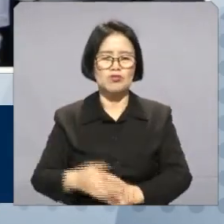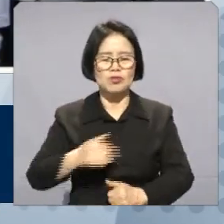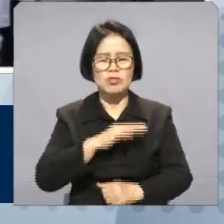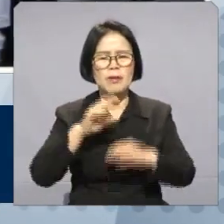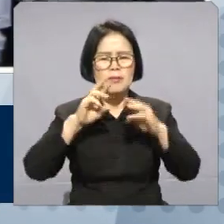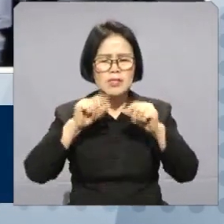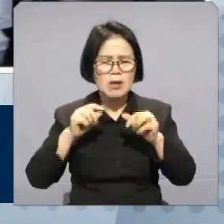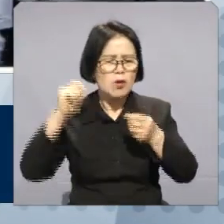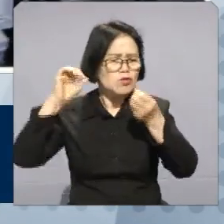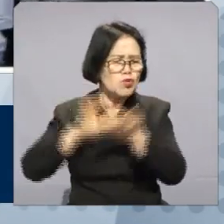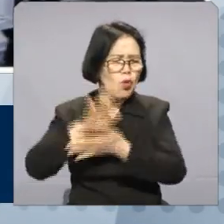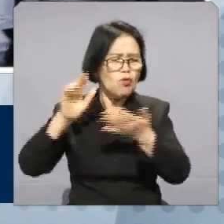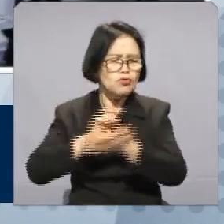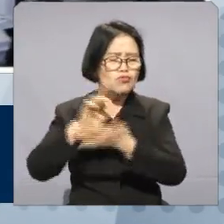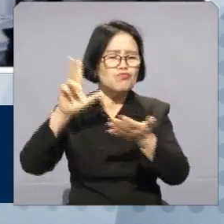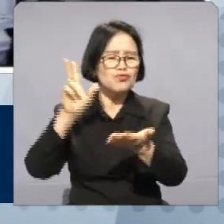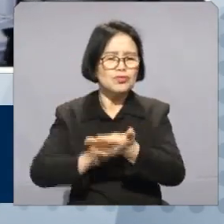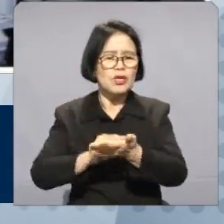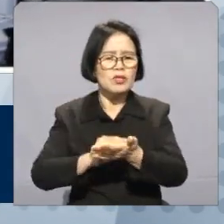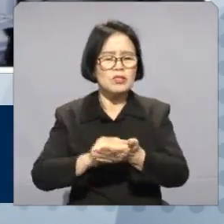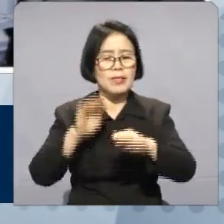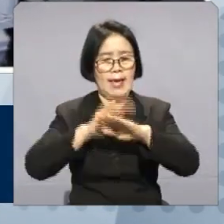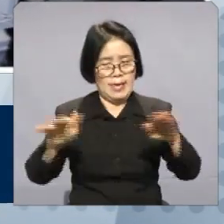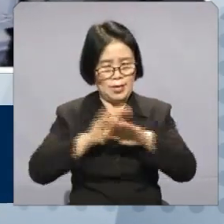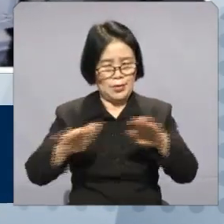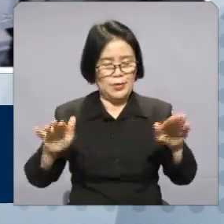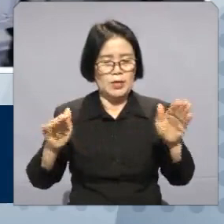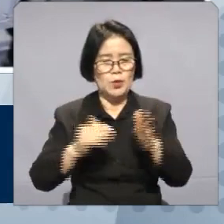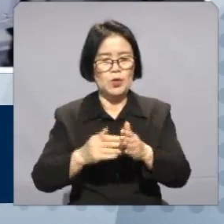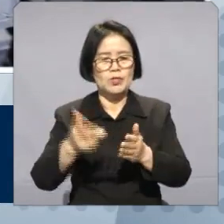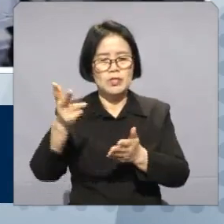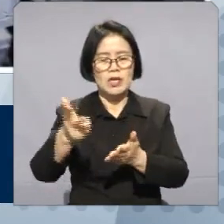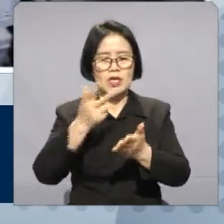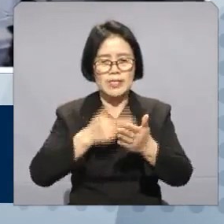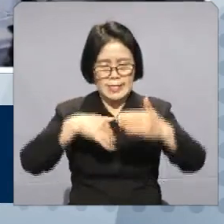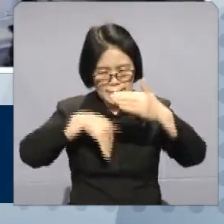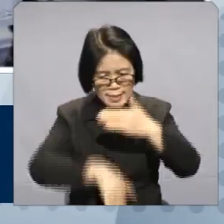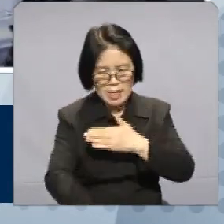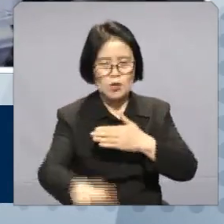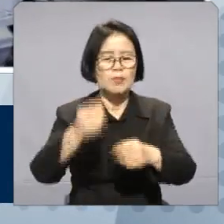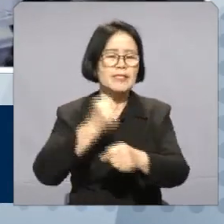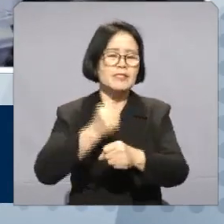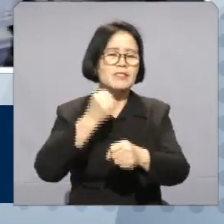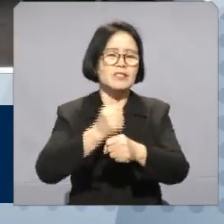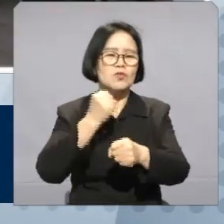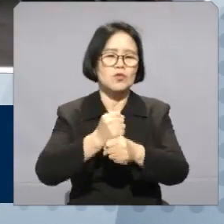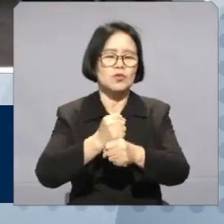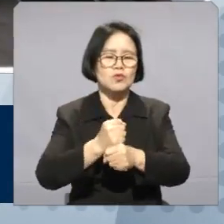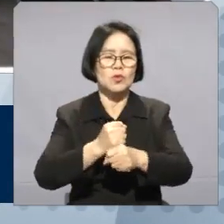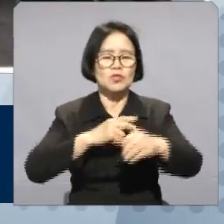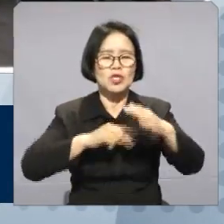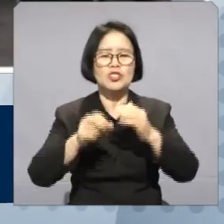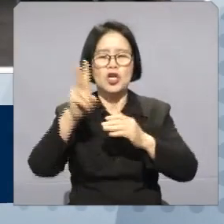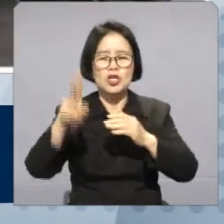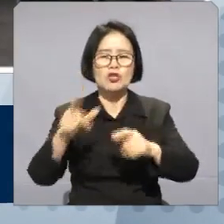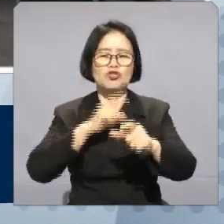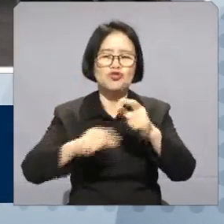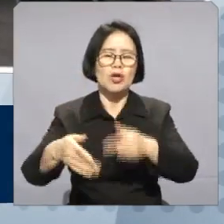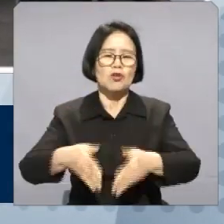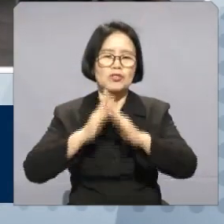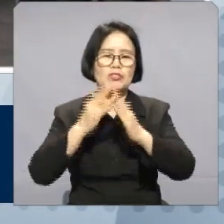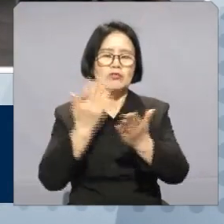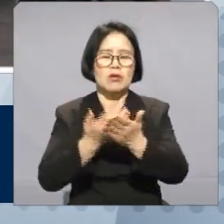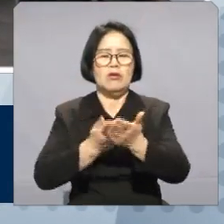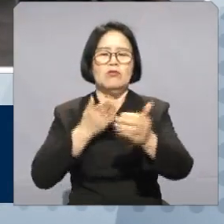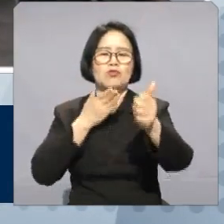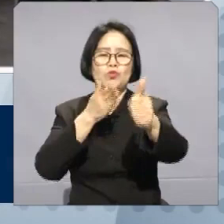미세먼지와 소음 분지 문제를 해결하고 차량기지를 지하화하고 또 전철역을 추가로 건설해